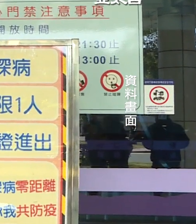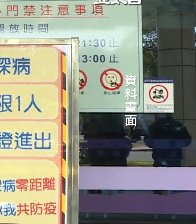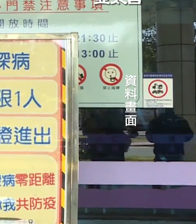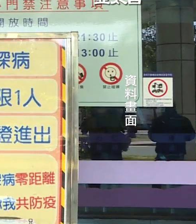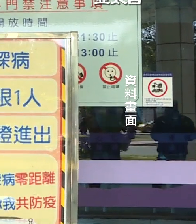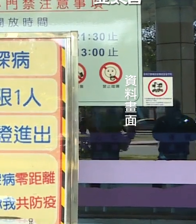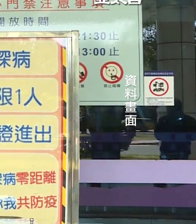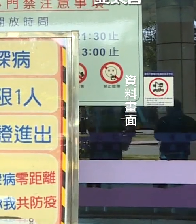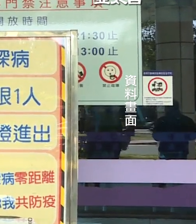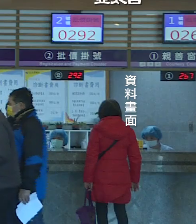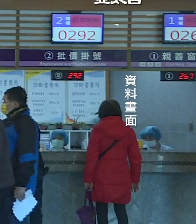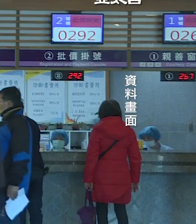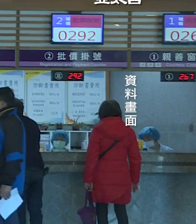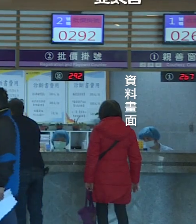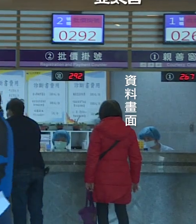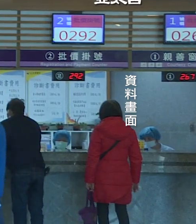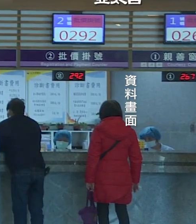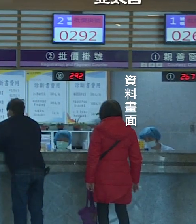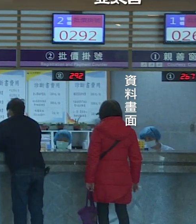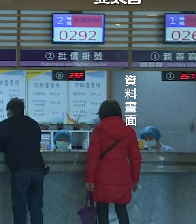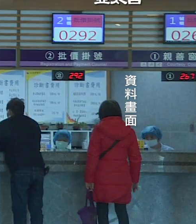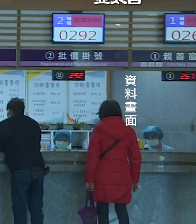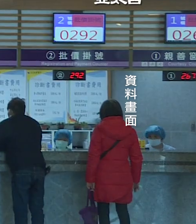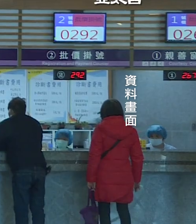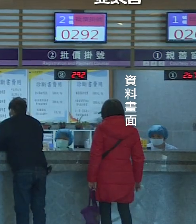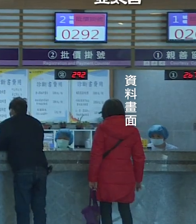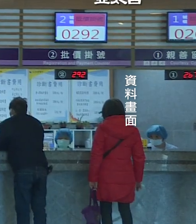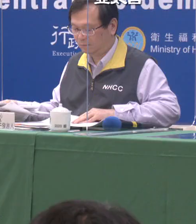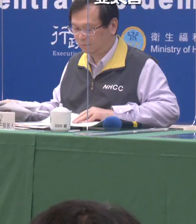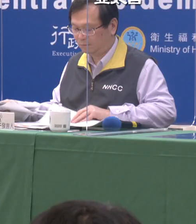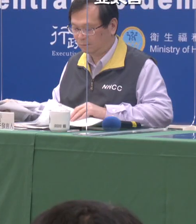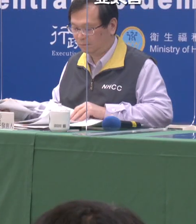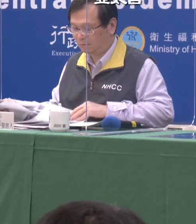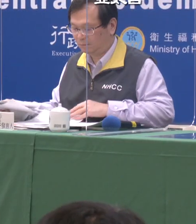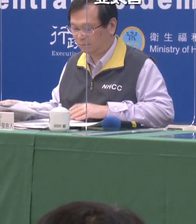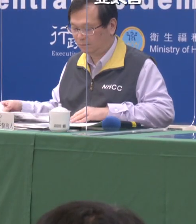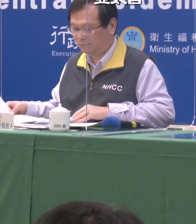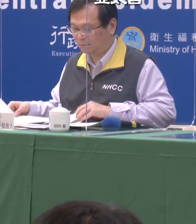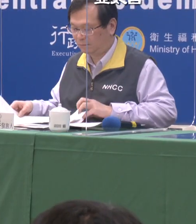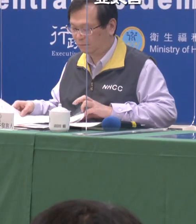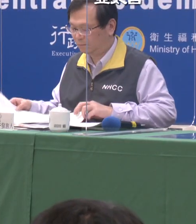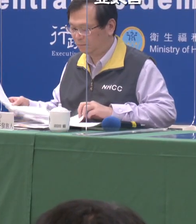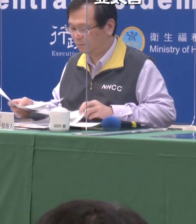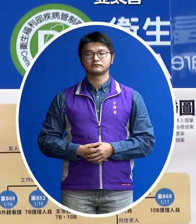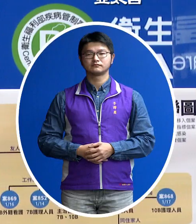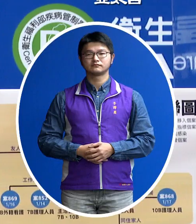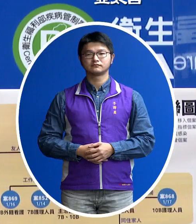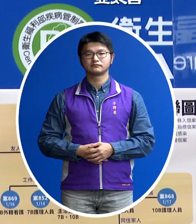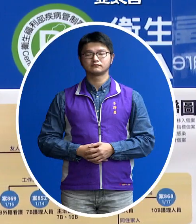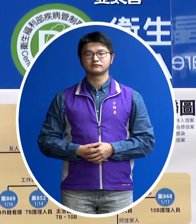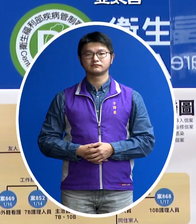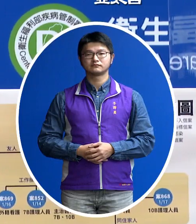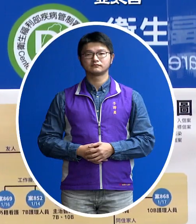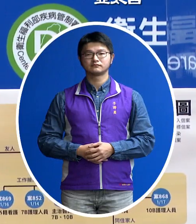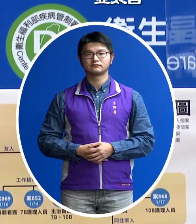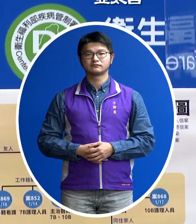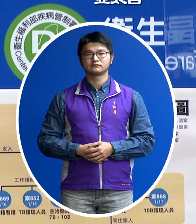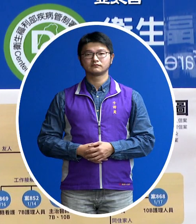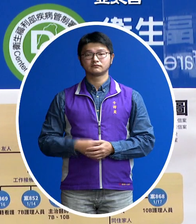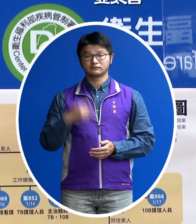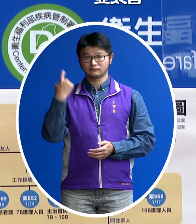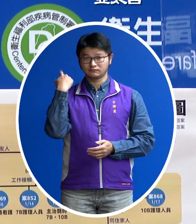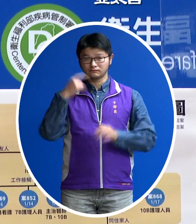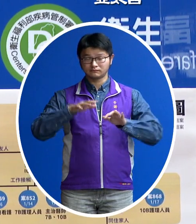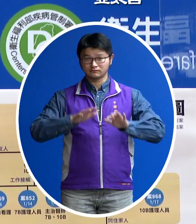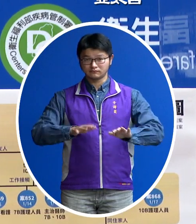两个境外移入个案，医院群聚事件的疫情防治却还不能松懈。 这两天对于这些已经